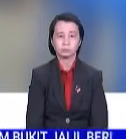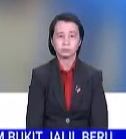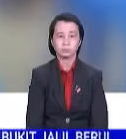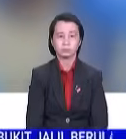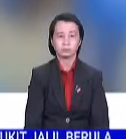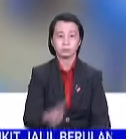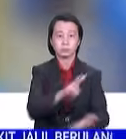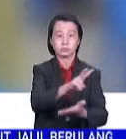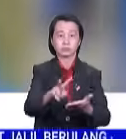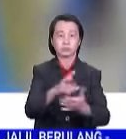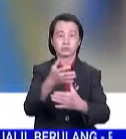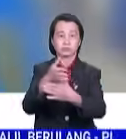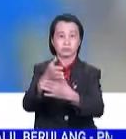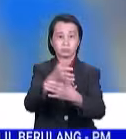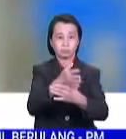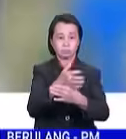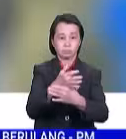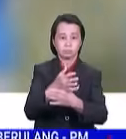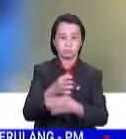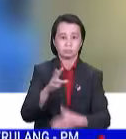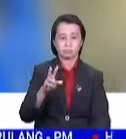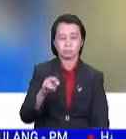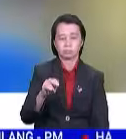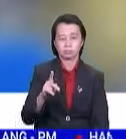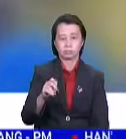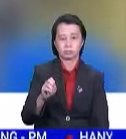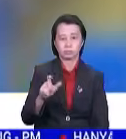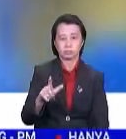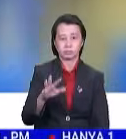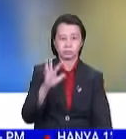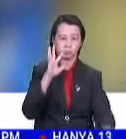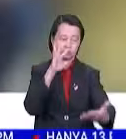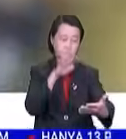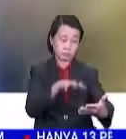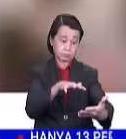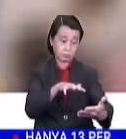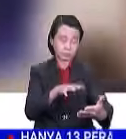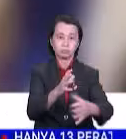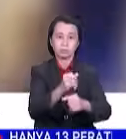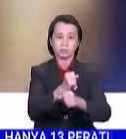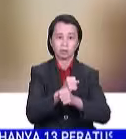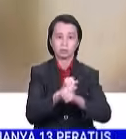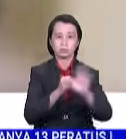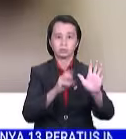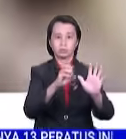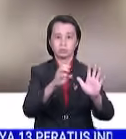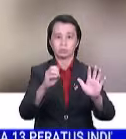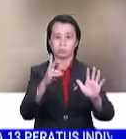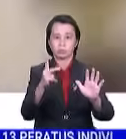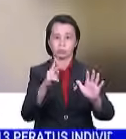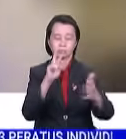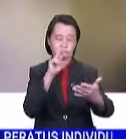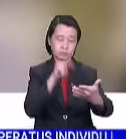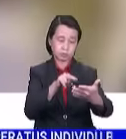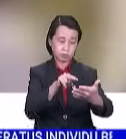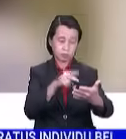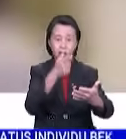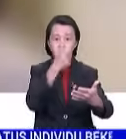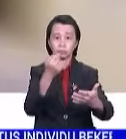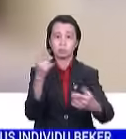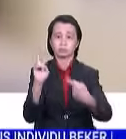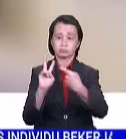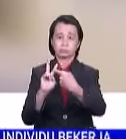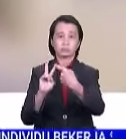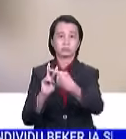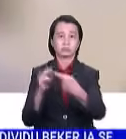Ridho yang difungsikan Naik kau karya impian dari perhatian ramai sehingga berakhir lebih 500.000 tontonan ini keluarnya